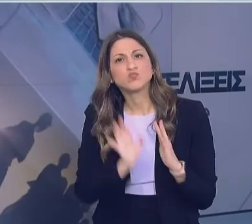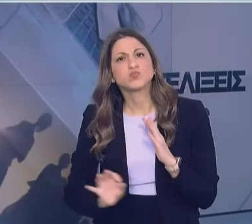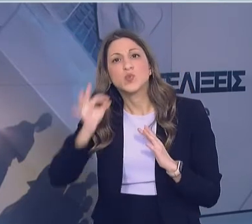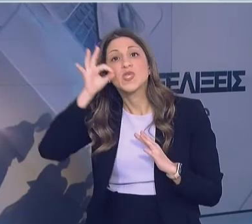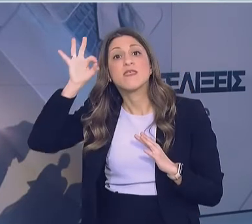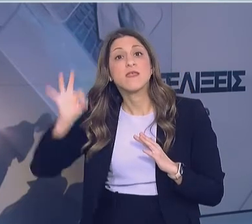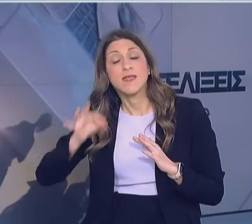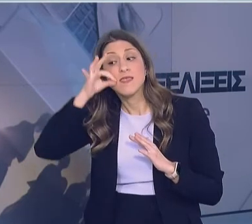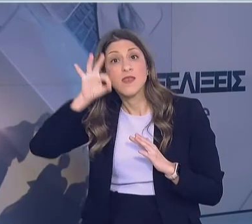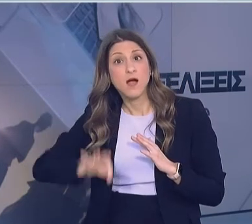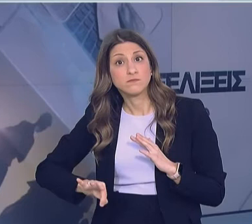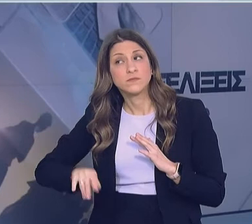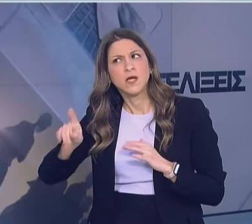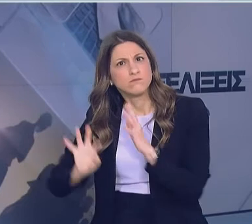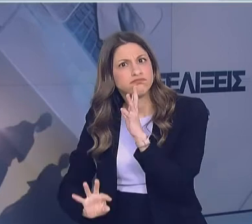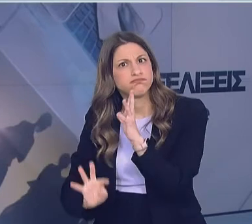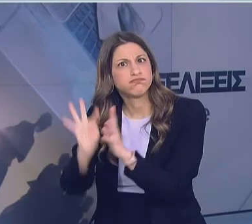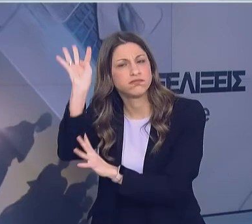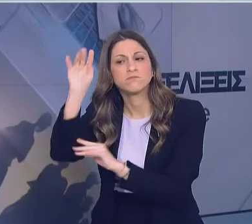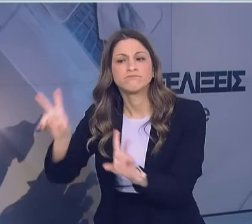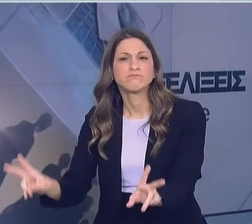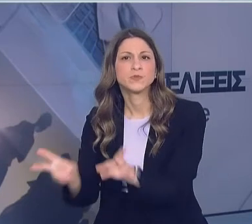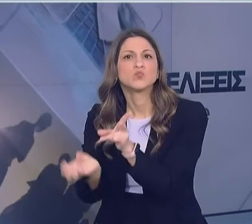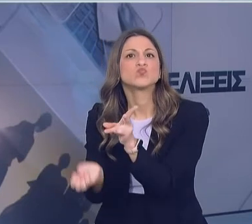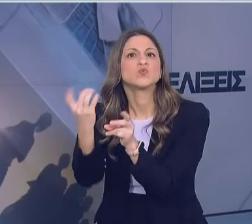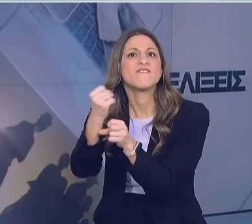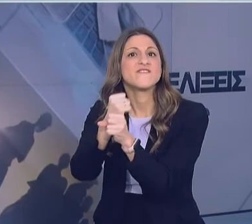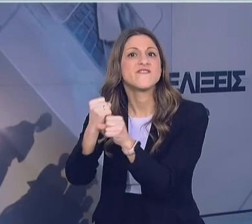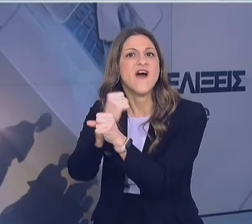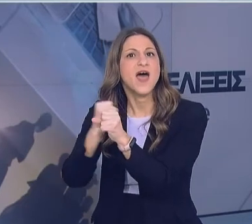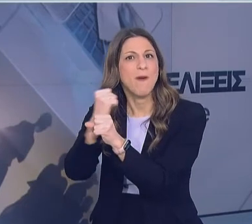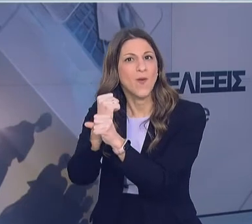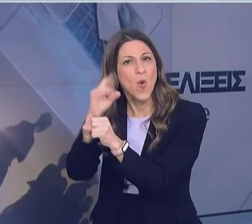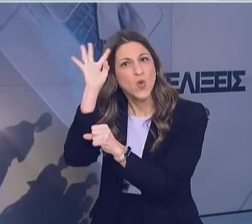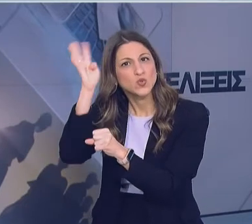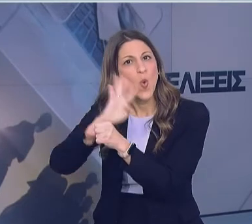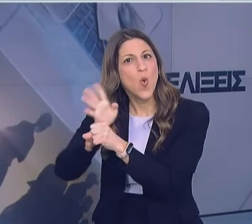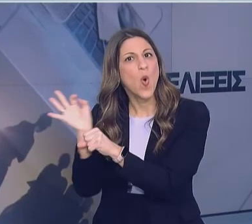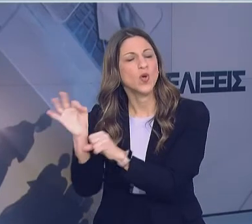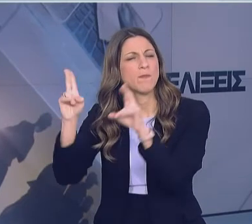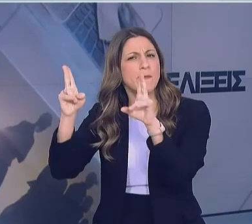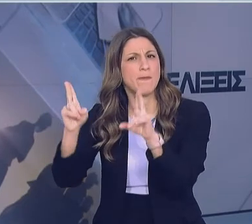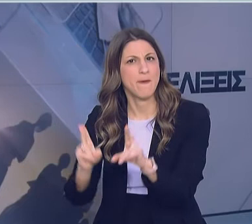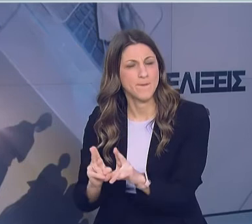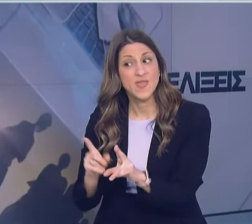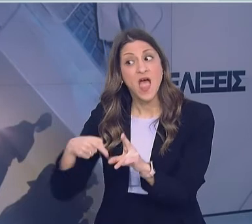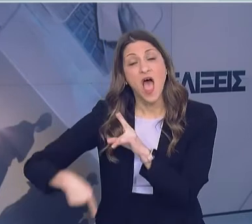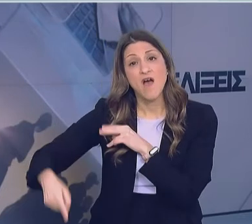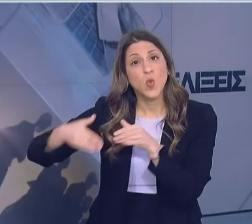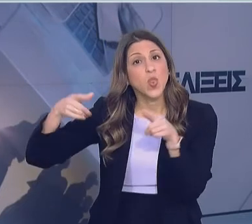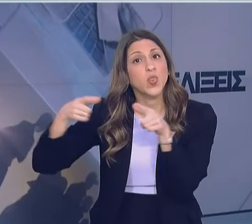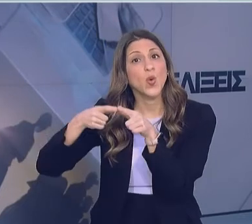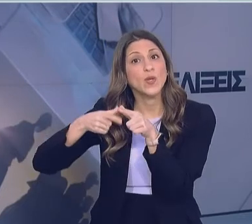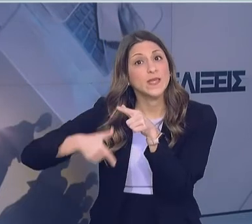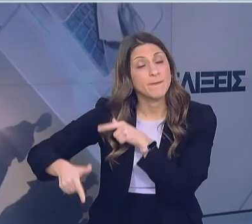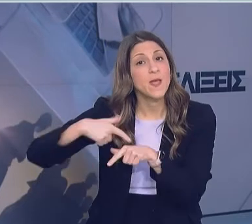δείχνουν πρόοδο όσον αφορά ανακάλυψη νέου πειραματικού φαρμάκου έναντι του κορονοϊού που θα δοκιμαστεί για την καταπολέμηση αλλά στην